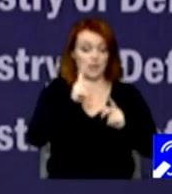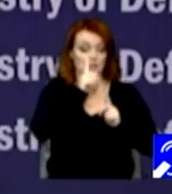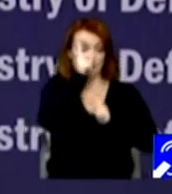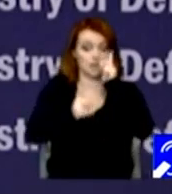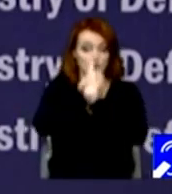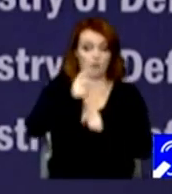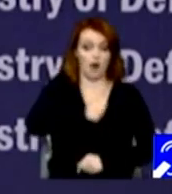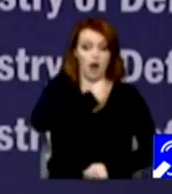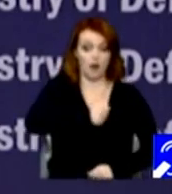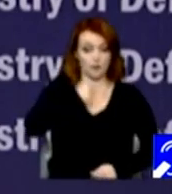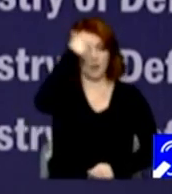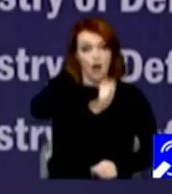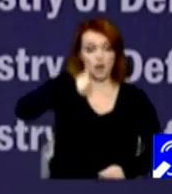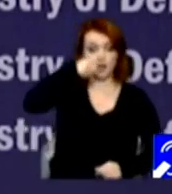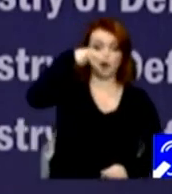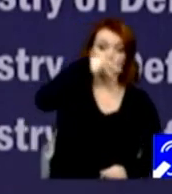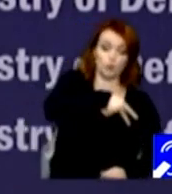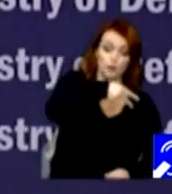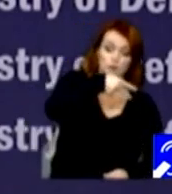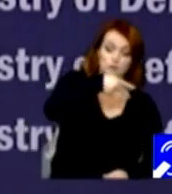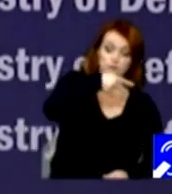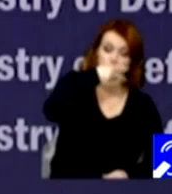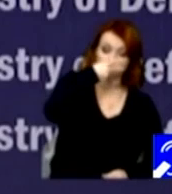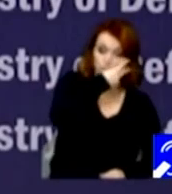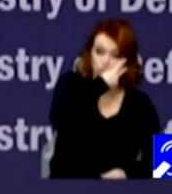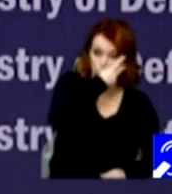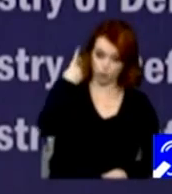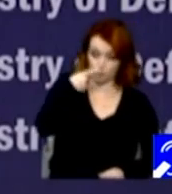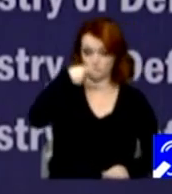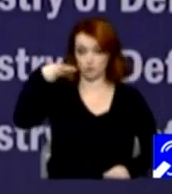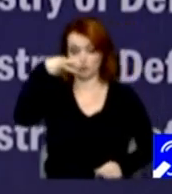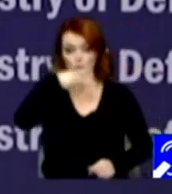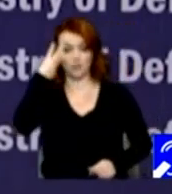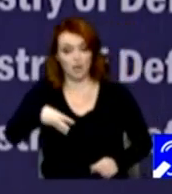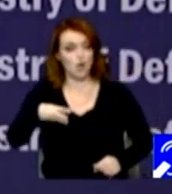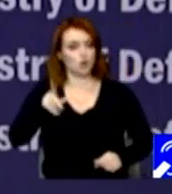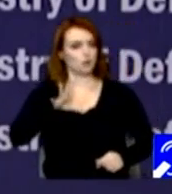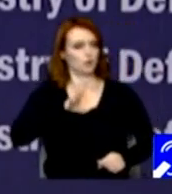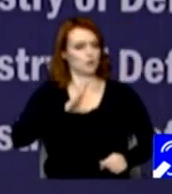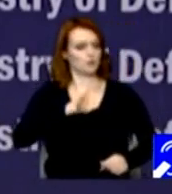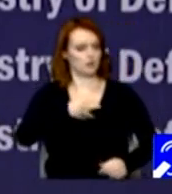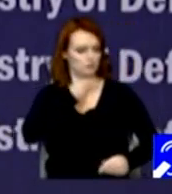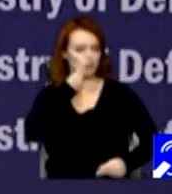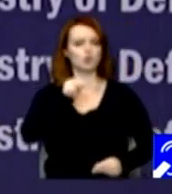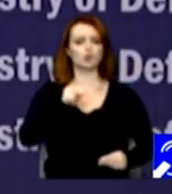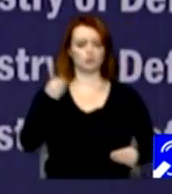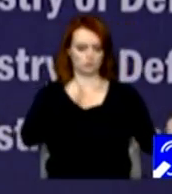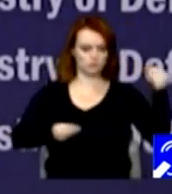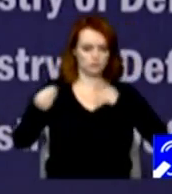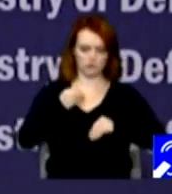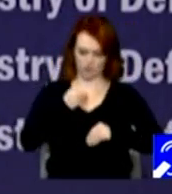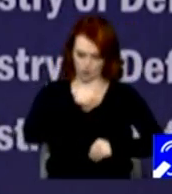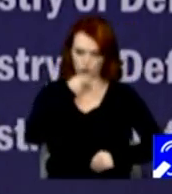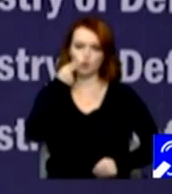către 2030 pentru a vedea în final cu armata mobilul bine echipate și dotate